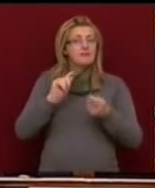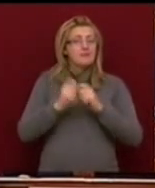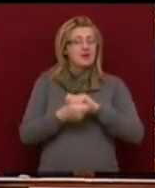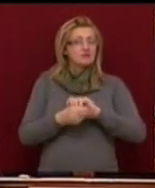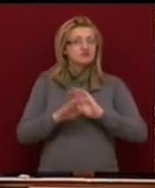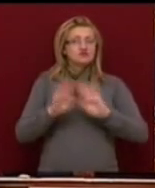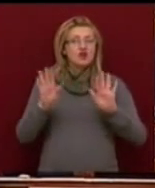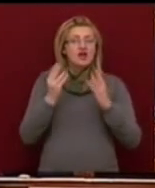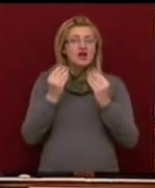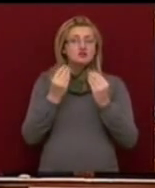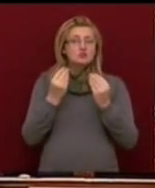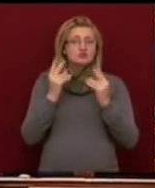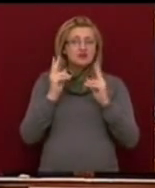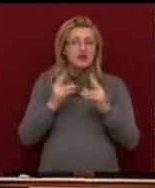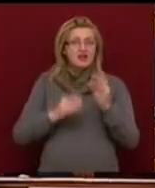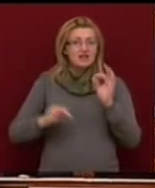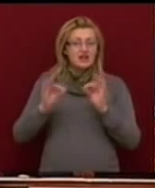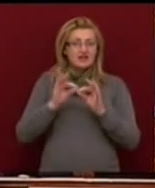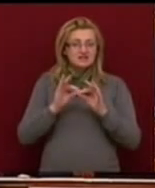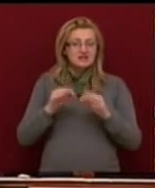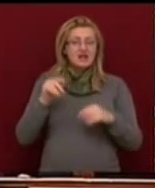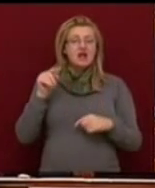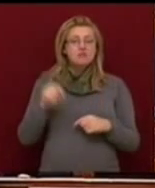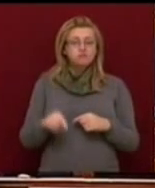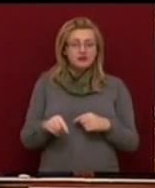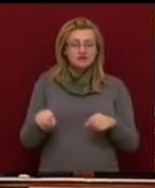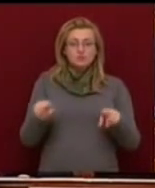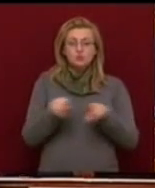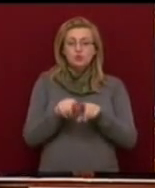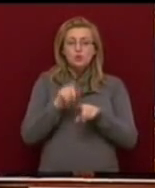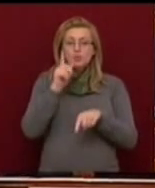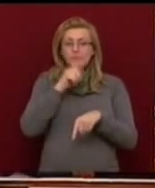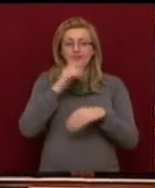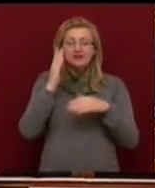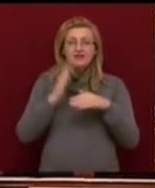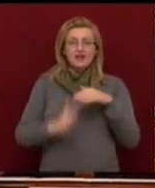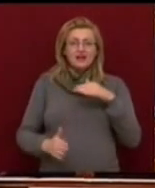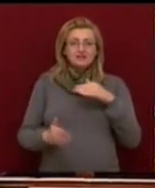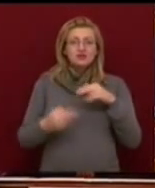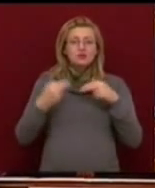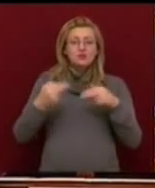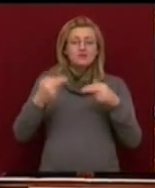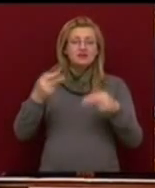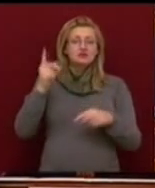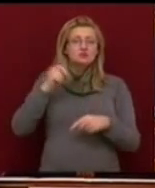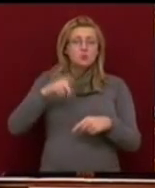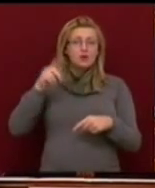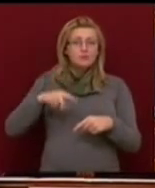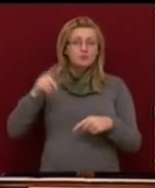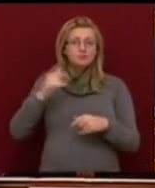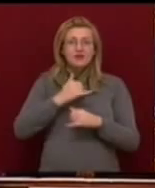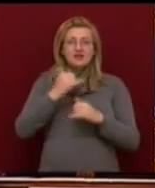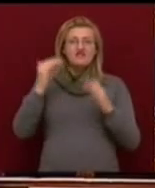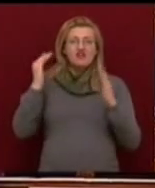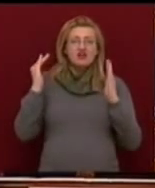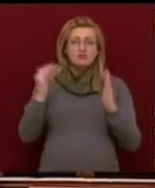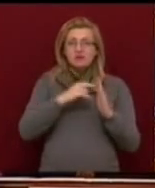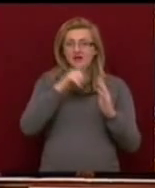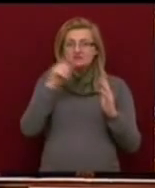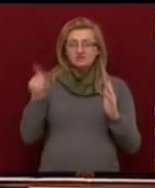csak az eszközeit kell kiegészíteni. Ebben, ugyanúgy, mint eddig, a következő hónapokban és években is a kormány